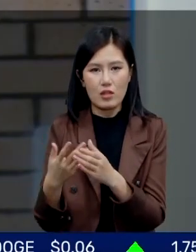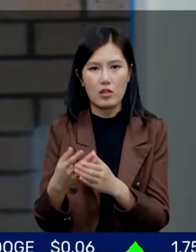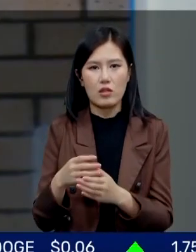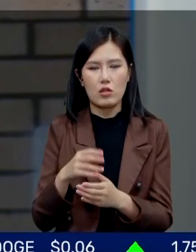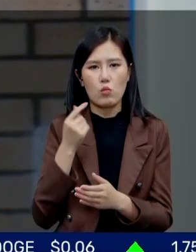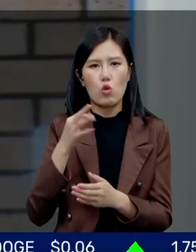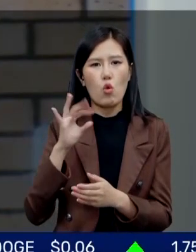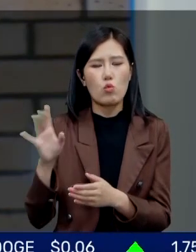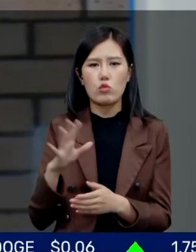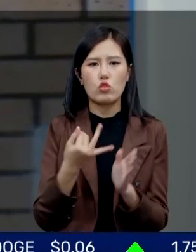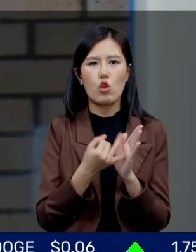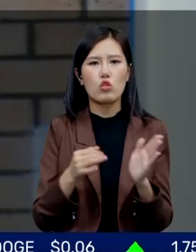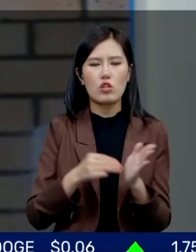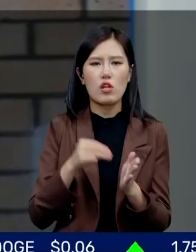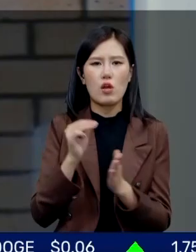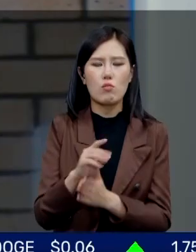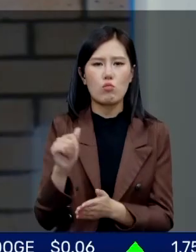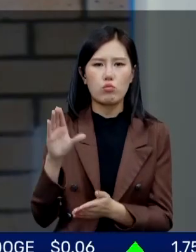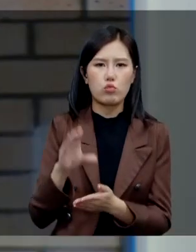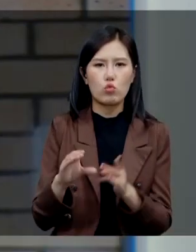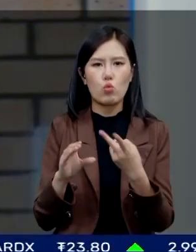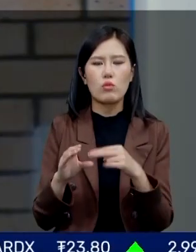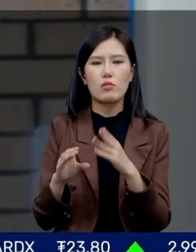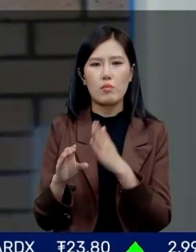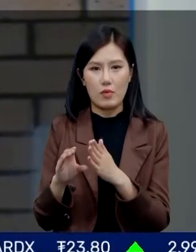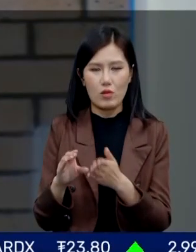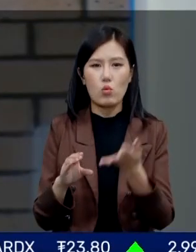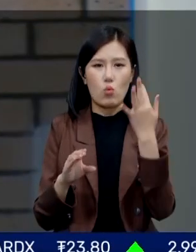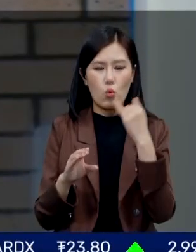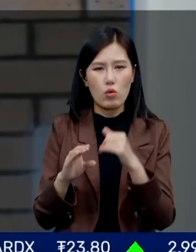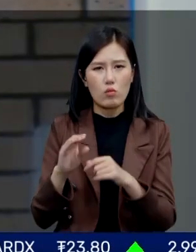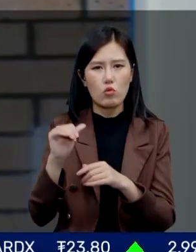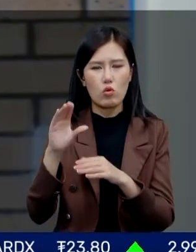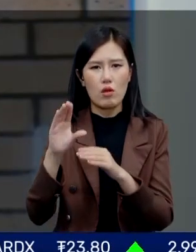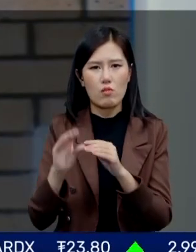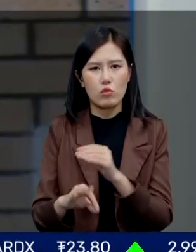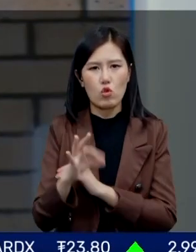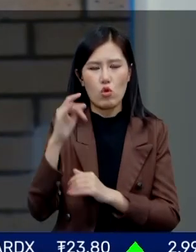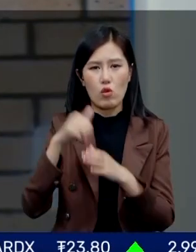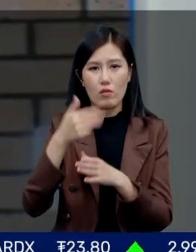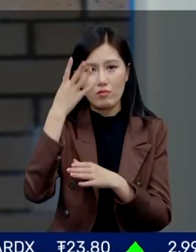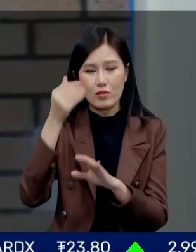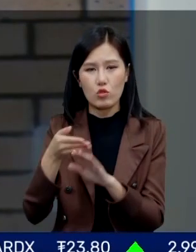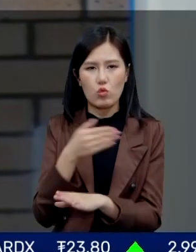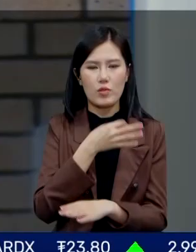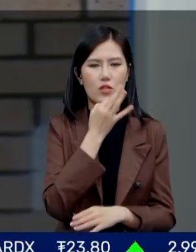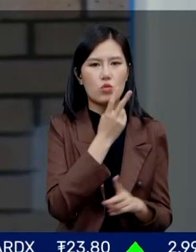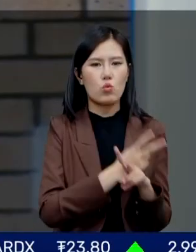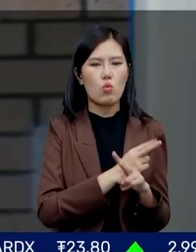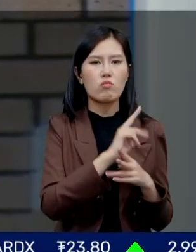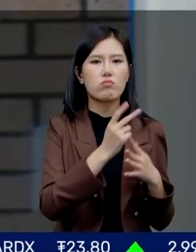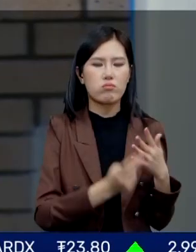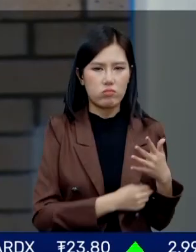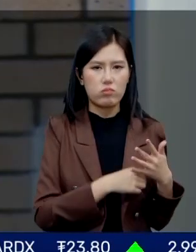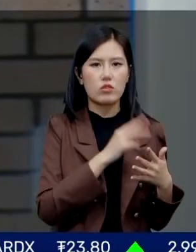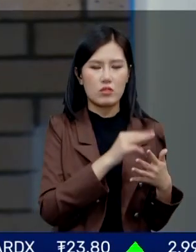талаар хөдөлмөр нийгмийн хамгааллын яамнаас мэдээллээ. Гэхдээ ирээдүйд алдагдал хүлээх эрсдэлтэй тул хэд хэдэн хуулийн өөрчлөлтийг хийж байгаа ч үүнд зарим